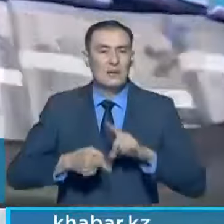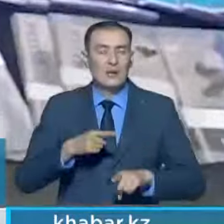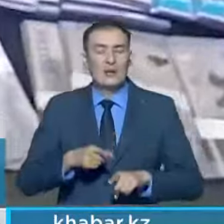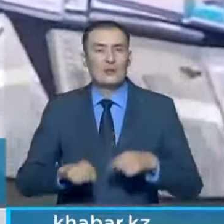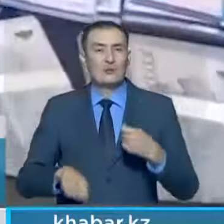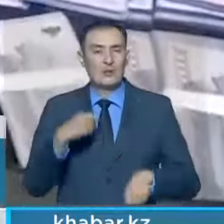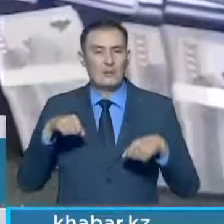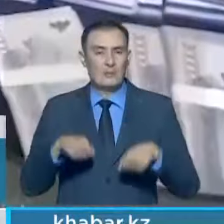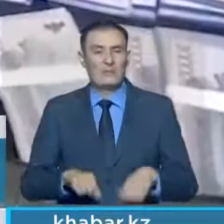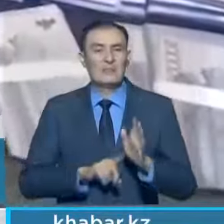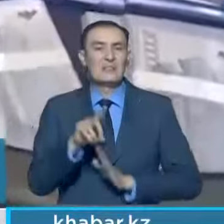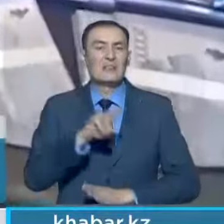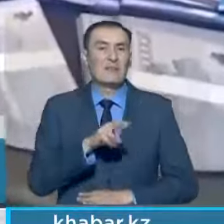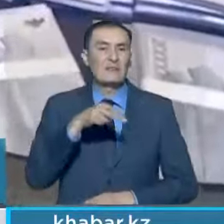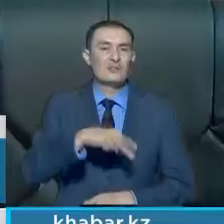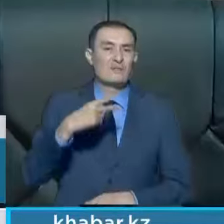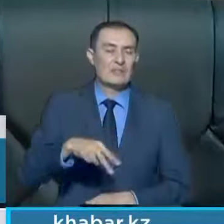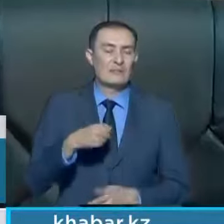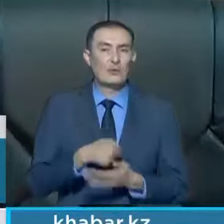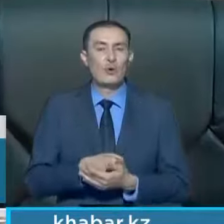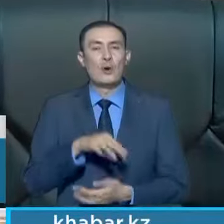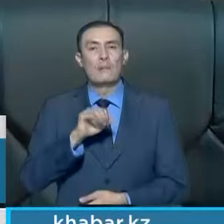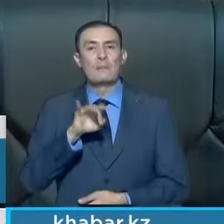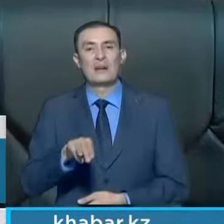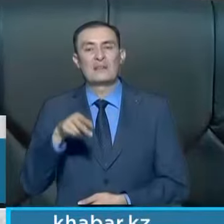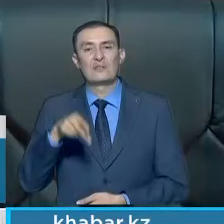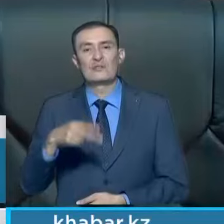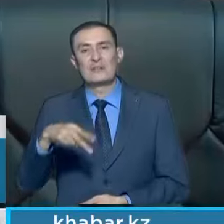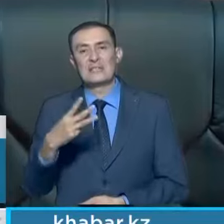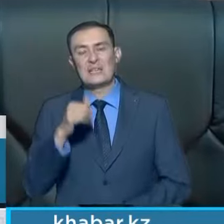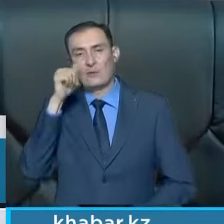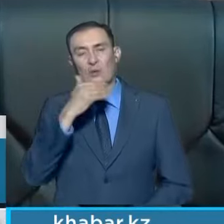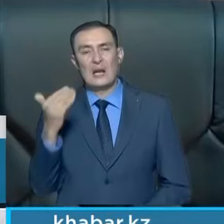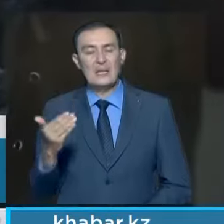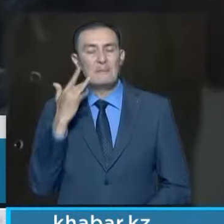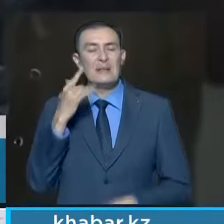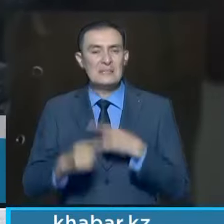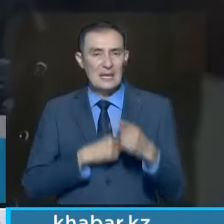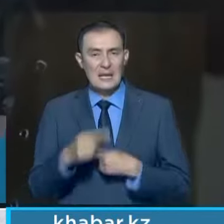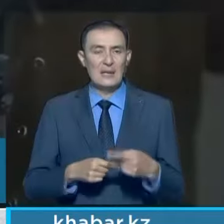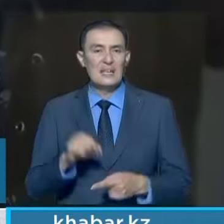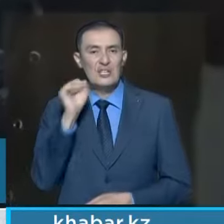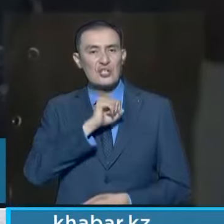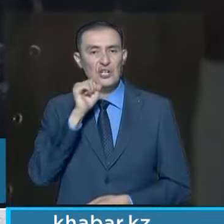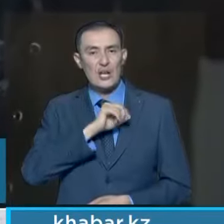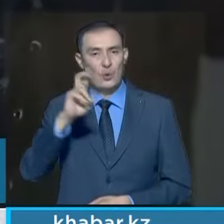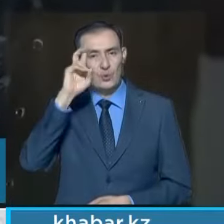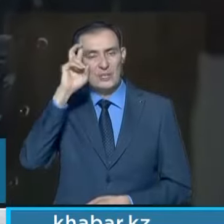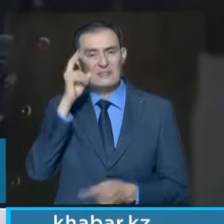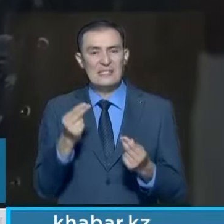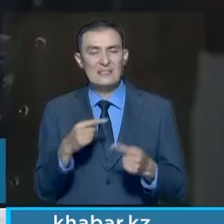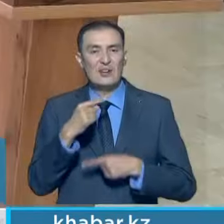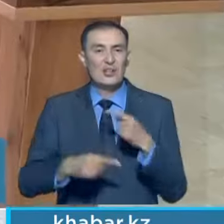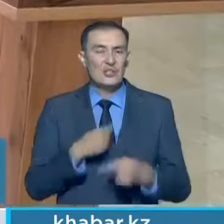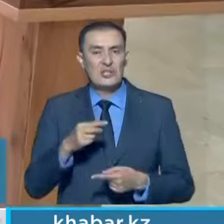противоправными деяниями с января 2020 по март 2023 года. Они на системной основе совершали хищение бюджетных средств